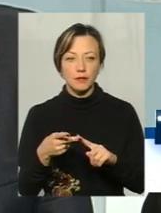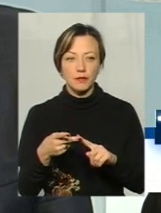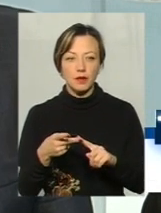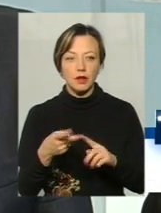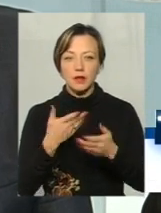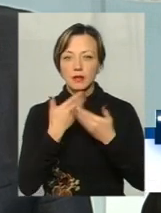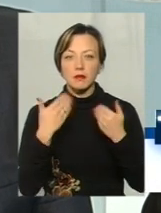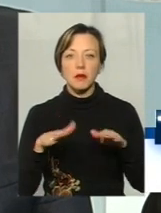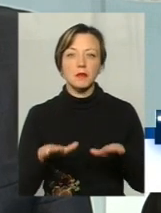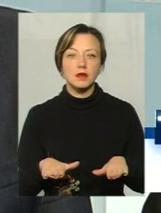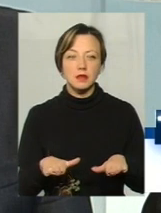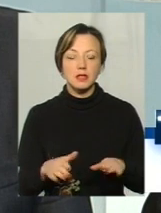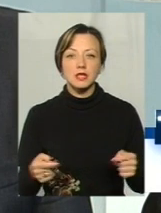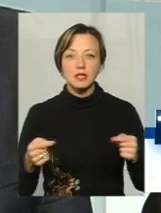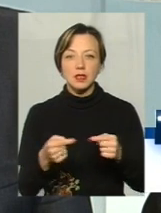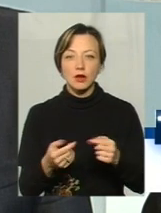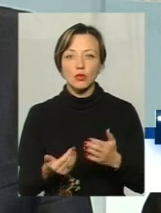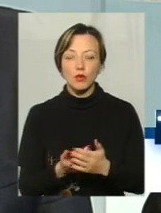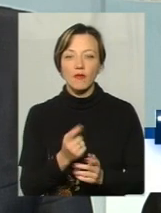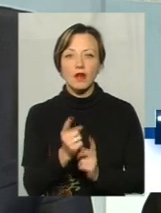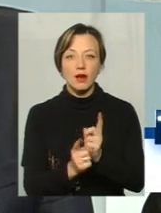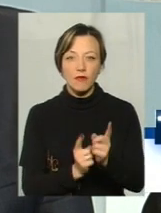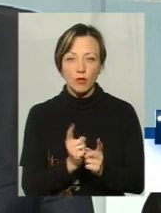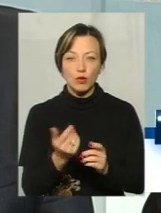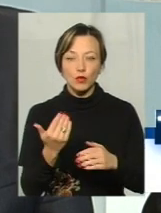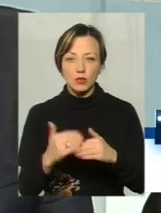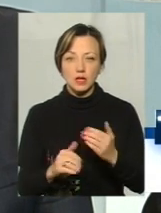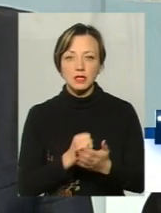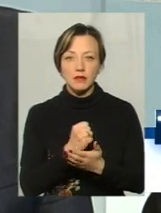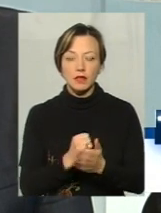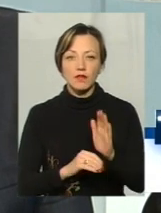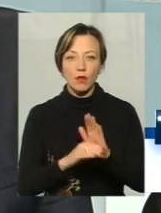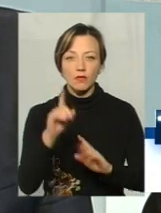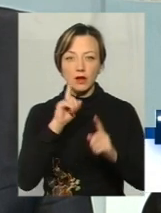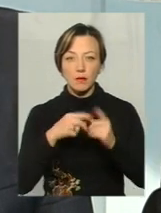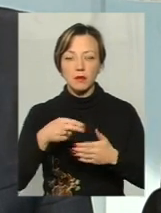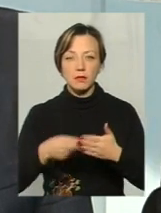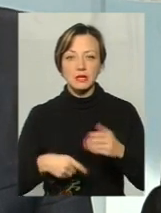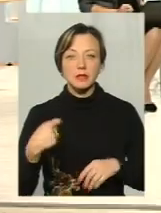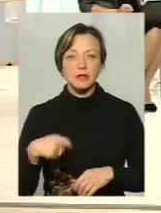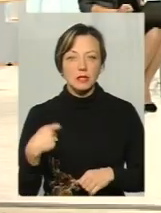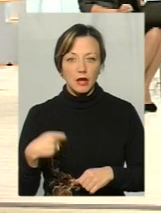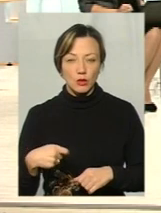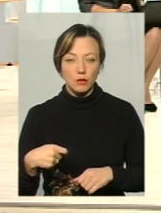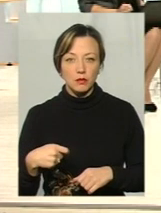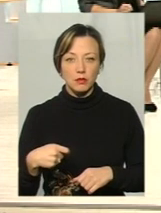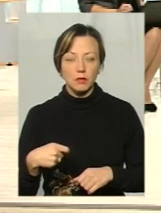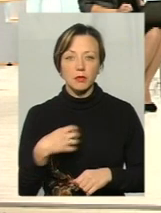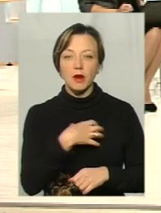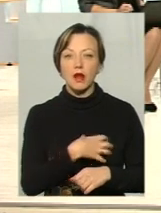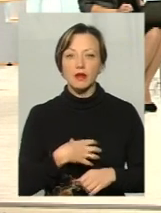нема місць. От згідно нової реформи, яка вже затверджена Верховною Радою, підписана президентом,